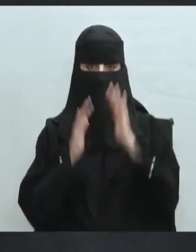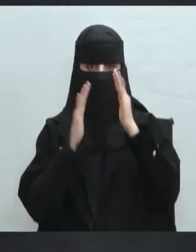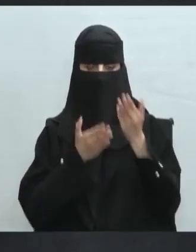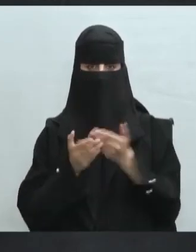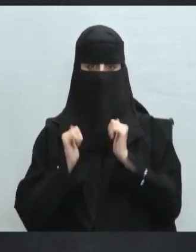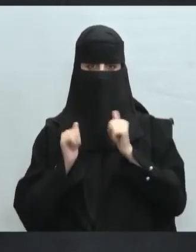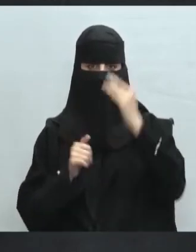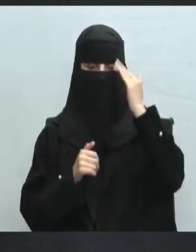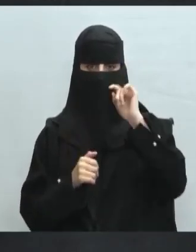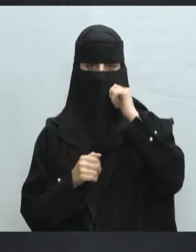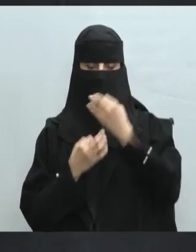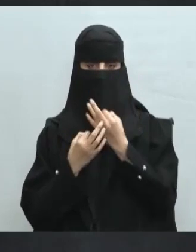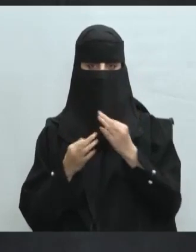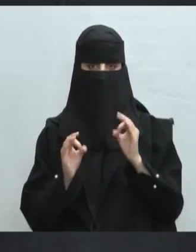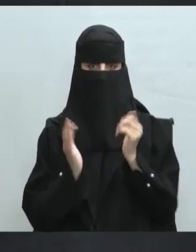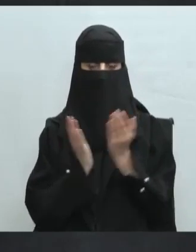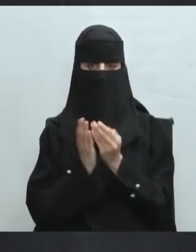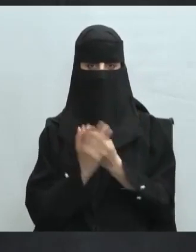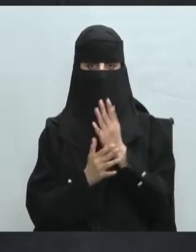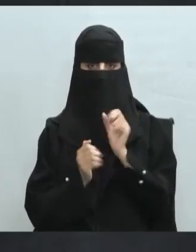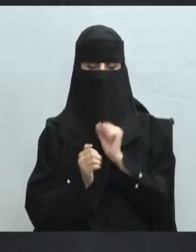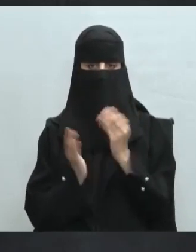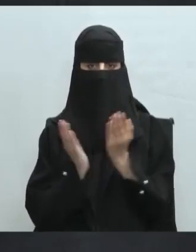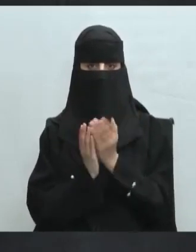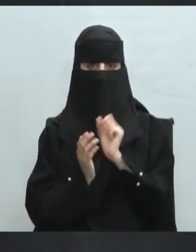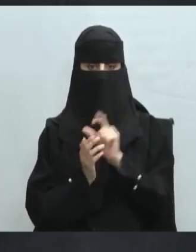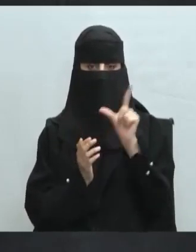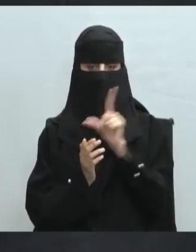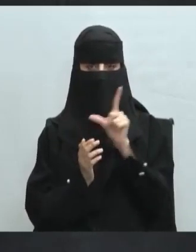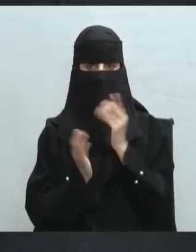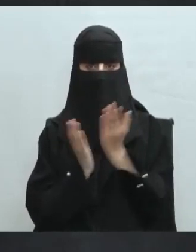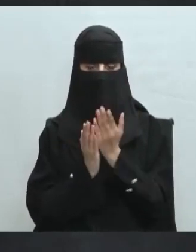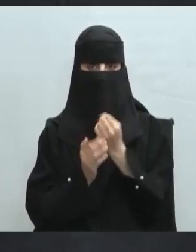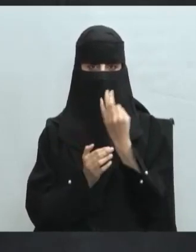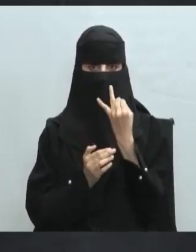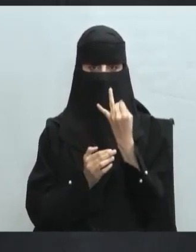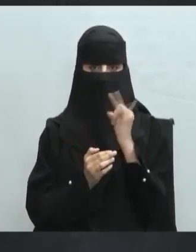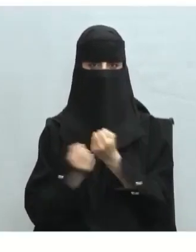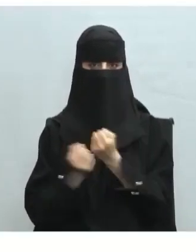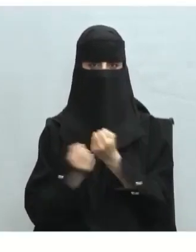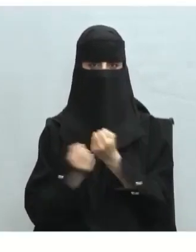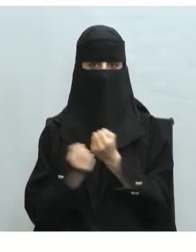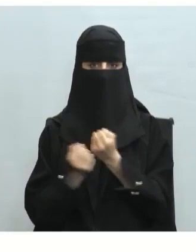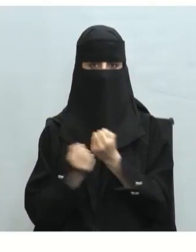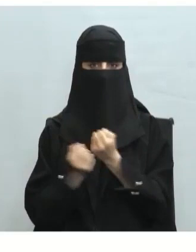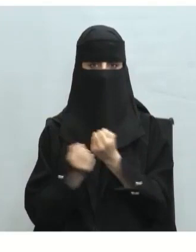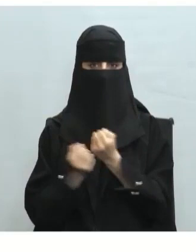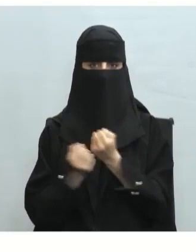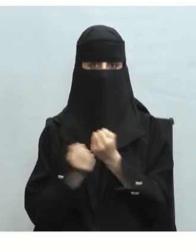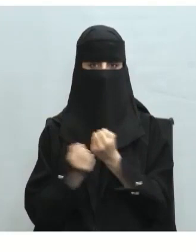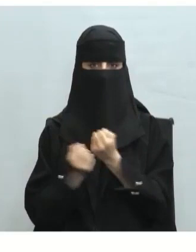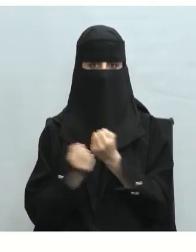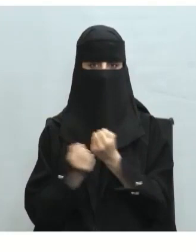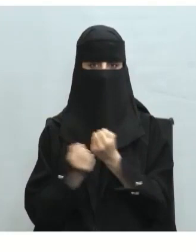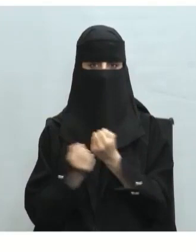بكم اعزائي الطلاب والطالبات في درس جديد من دروس الكفايات اللغويه للصف الثاني الثانوي حديثنا اليوم عن الوحده